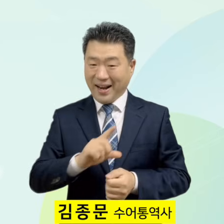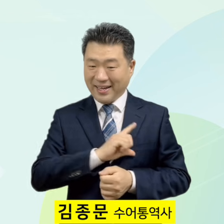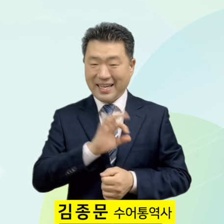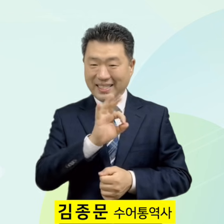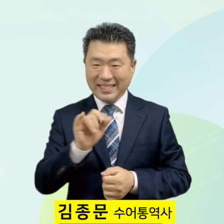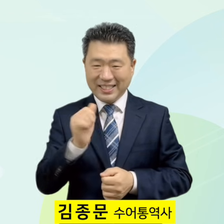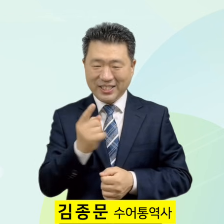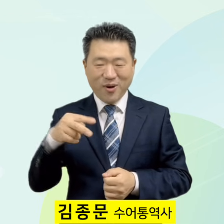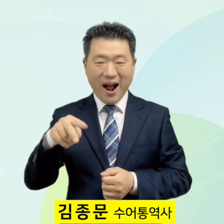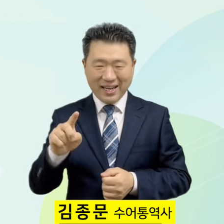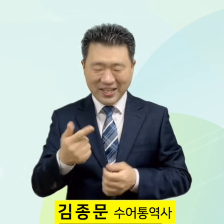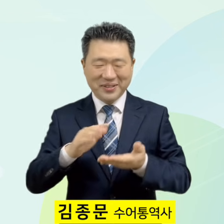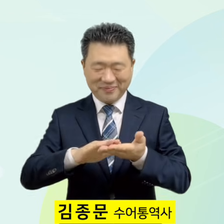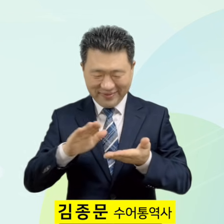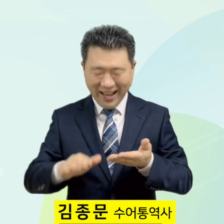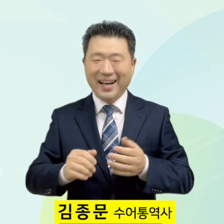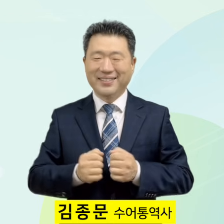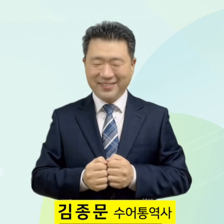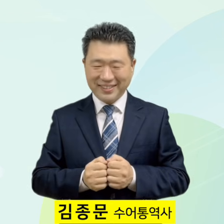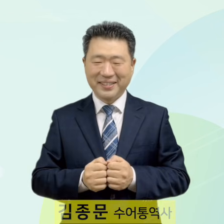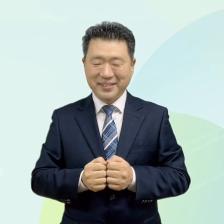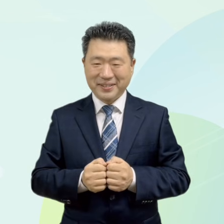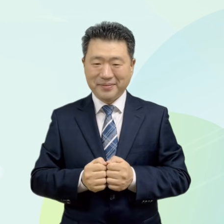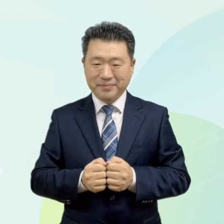안녕하세요. 연금 내비게이터 이화선입니다.